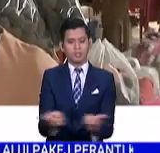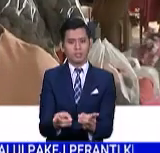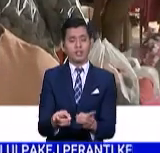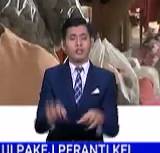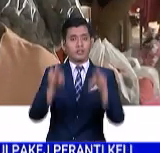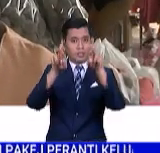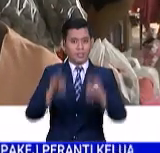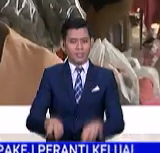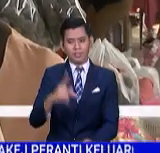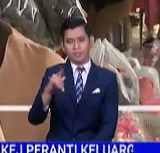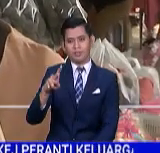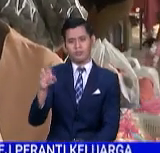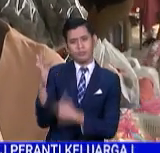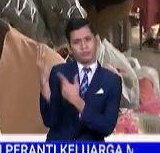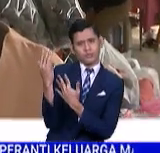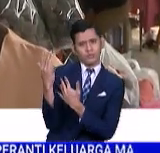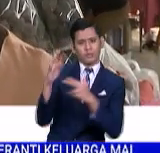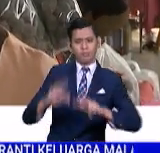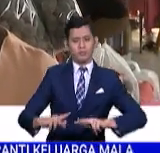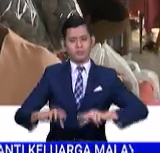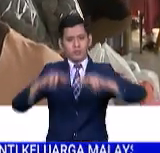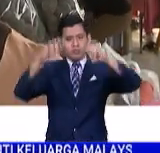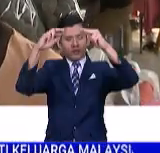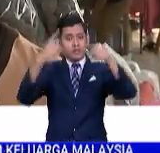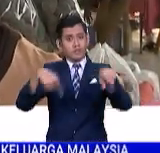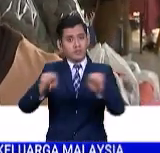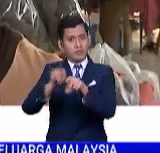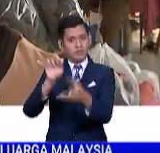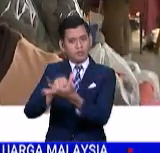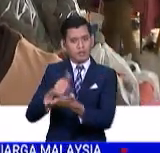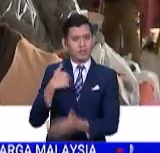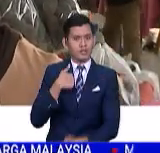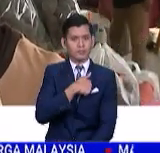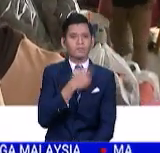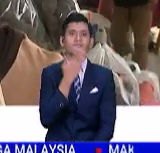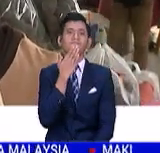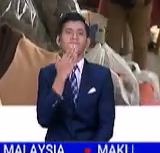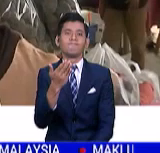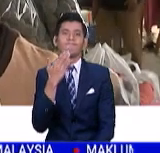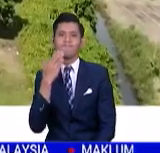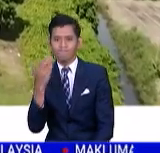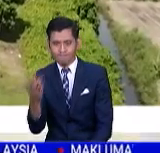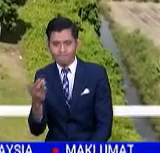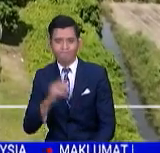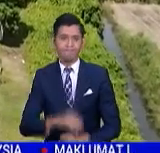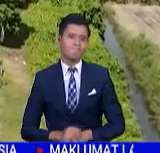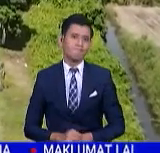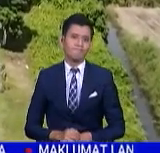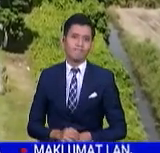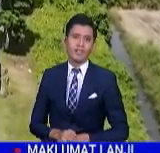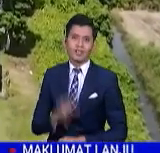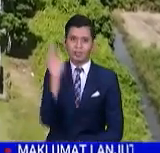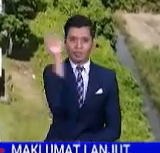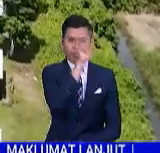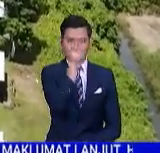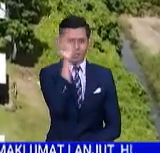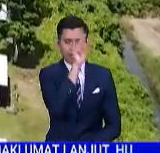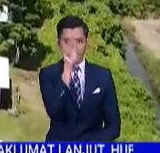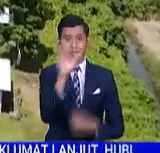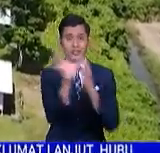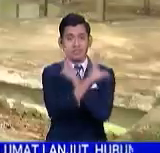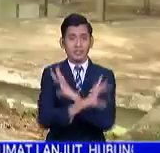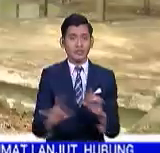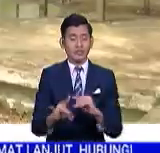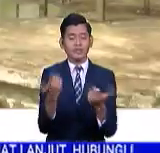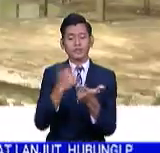lama menunggu agak lama pembangunan seperti itu dan kami juga berterima kasih kepada kerajaan kerana